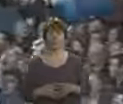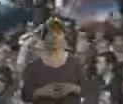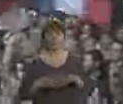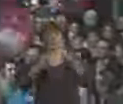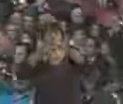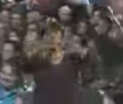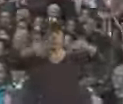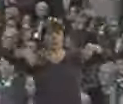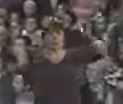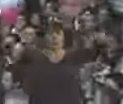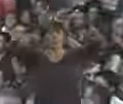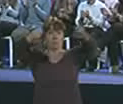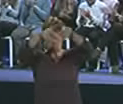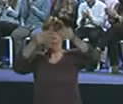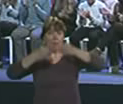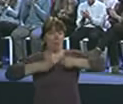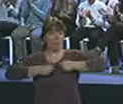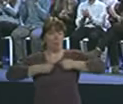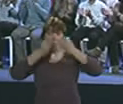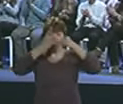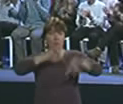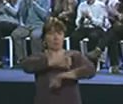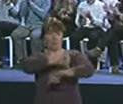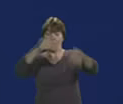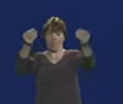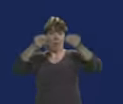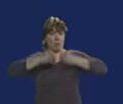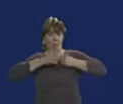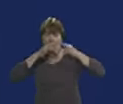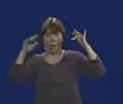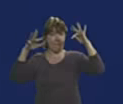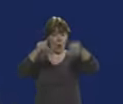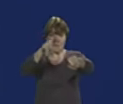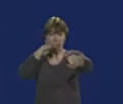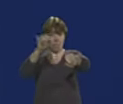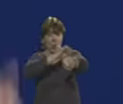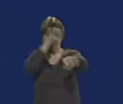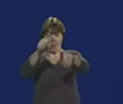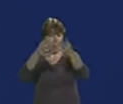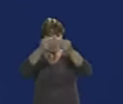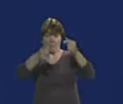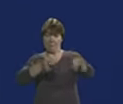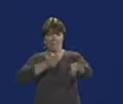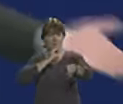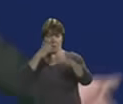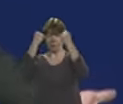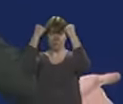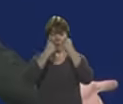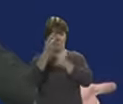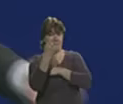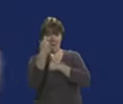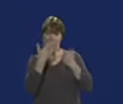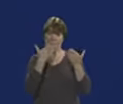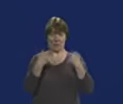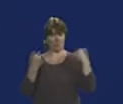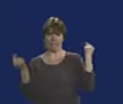Vous êtes indécourageable, vous êtes ininfluençable, vous êtes inoxydable. C'est grâce à vous que je suis